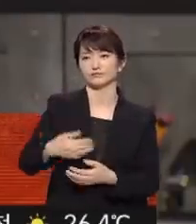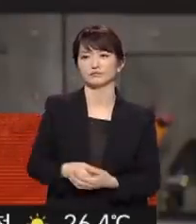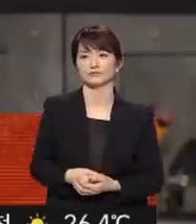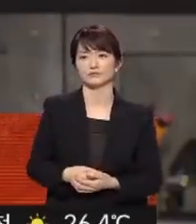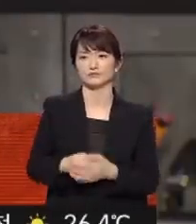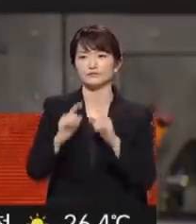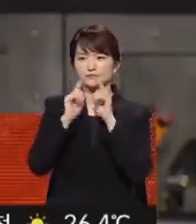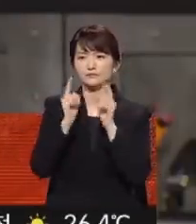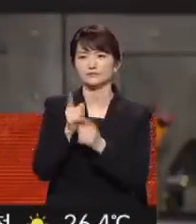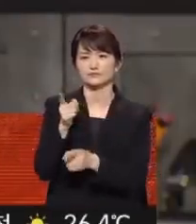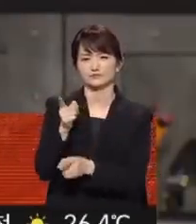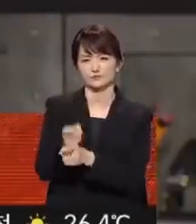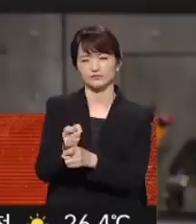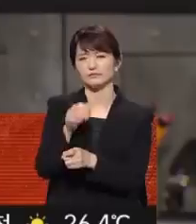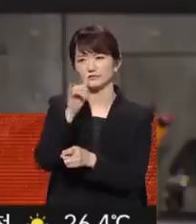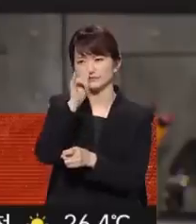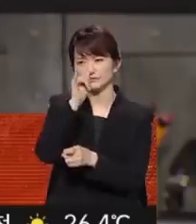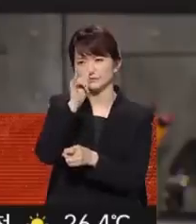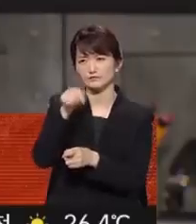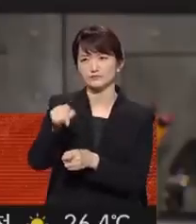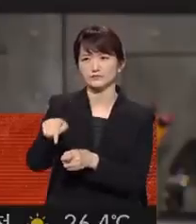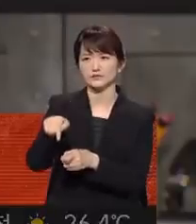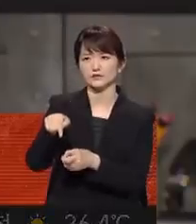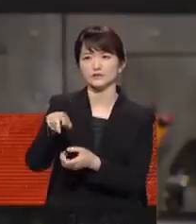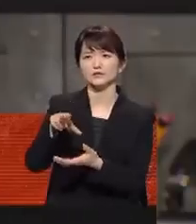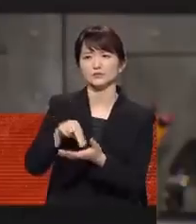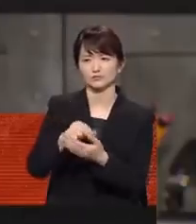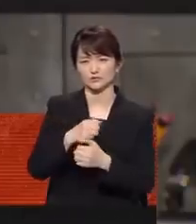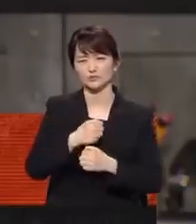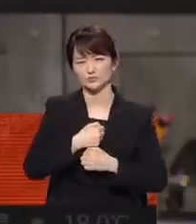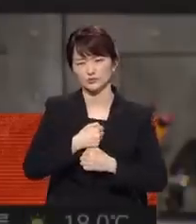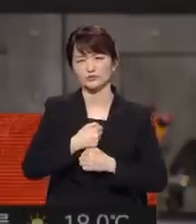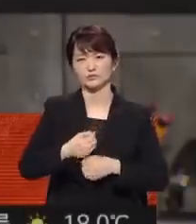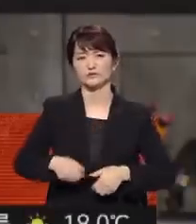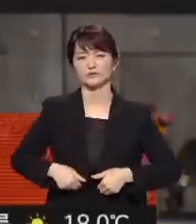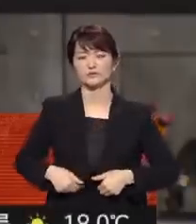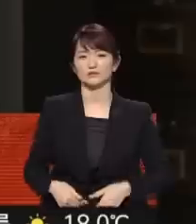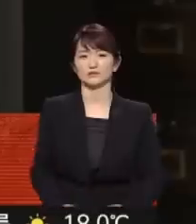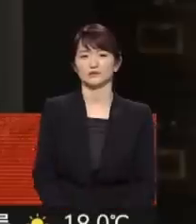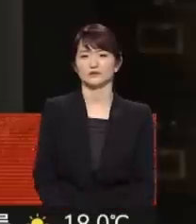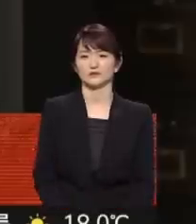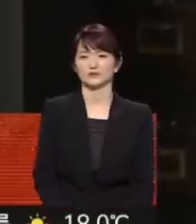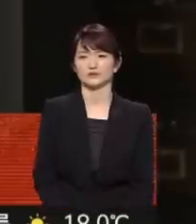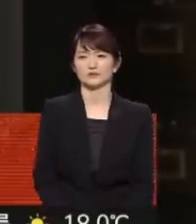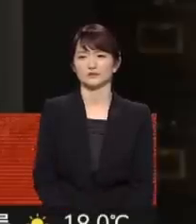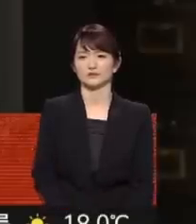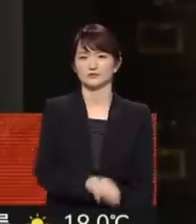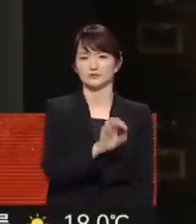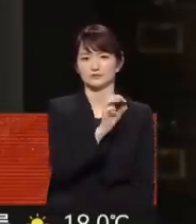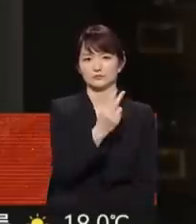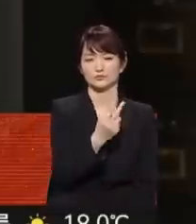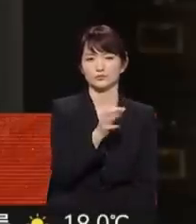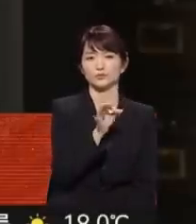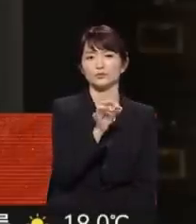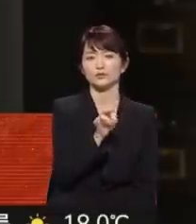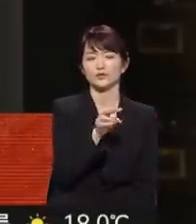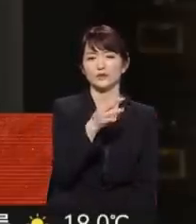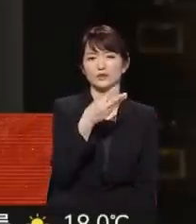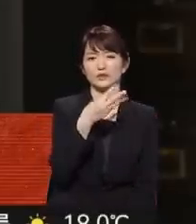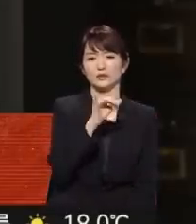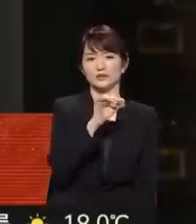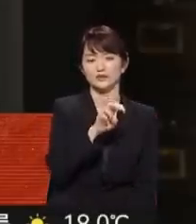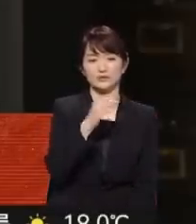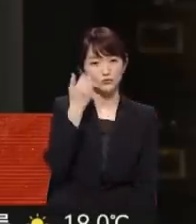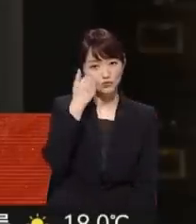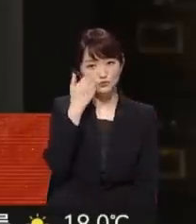사적 보복이라고 볼 수도 있기 때문에 이런 문제가 좀 조심은 하셔야 될 것 같습니다. 예. 자, 일단 표혜림 씨가 누군지를 좀 설명을 드리면